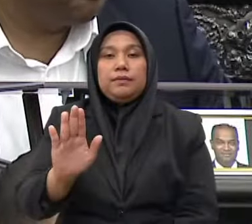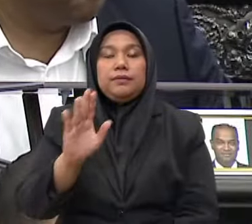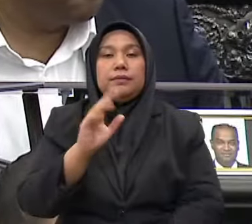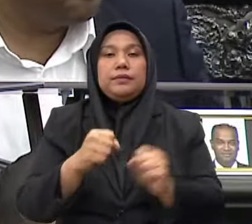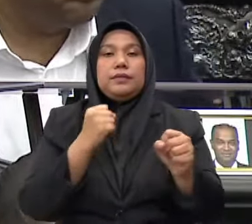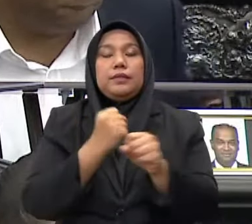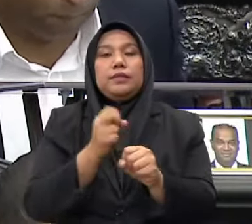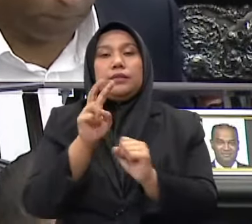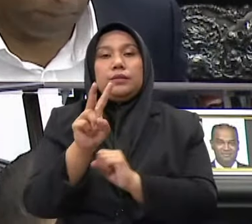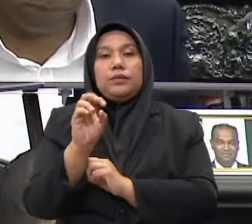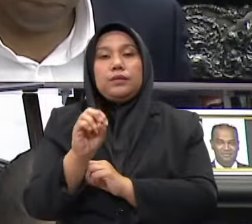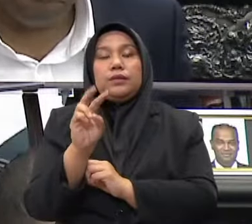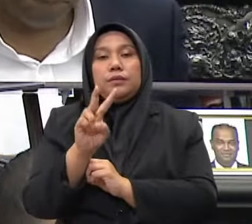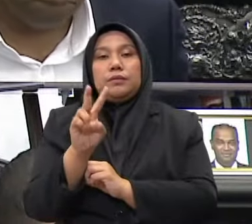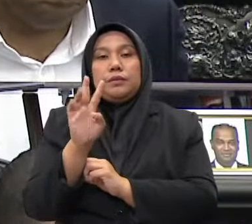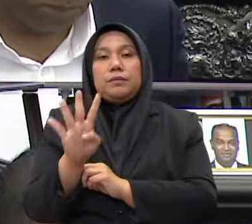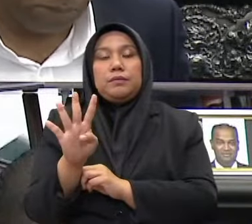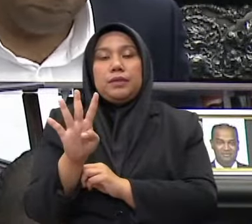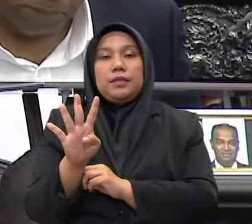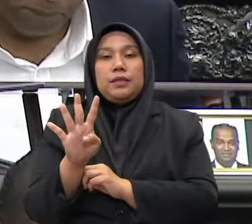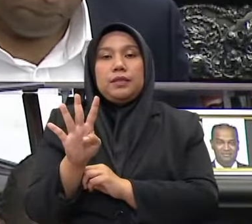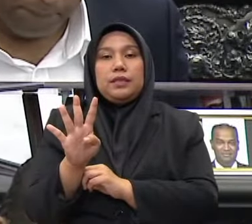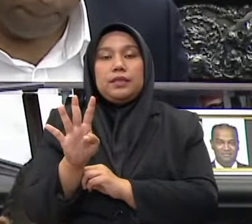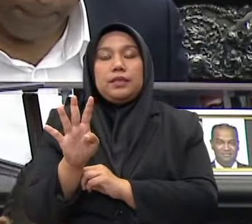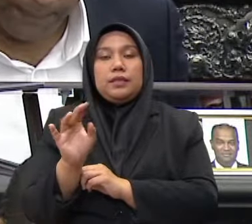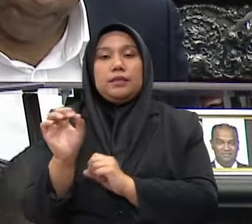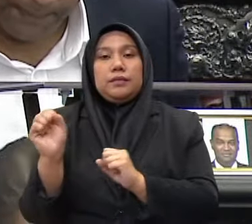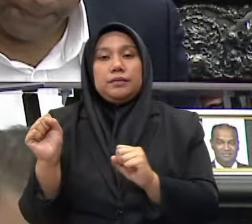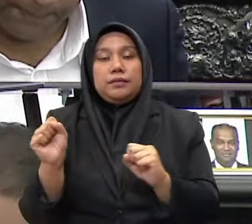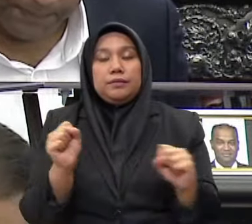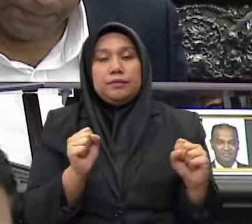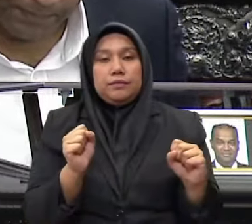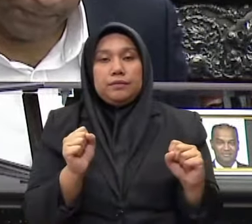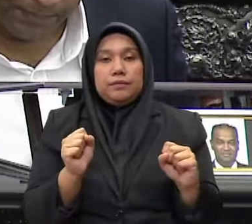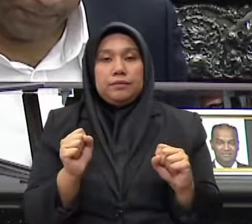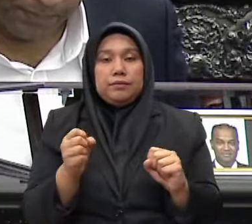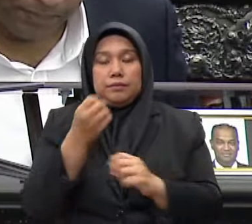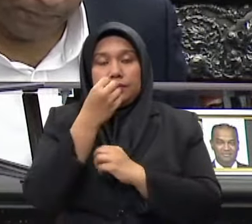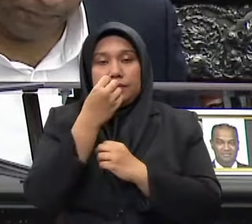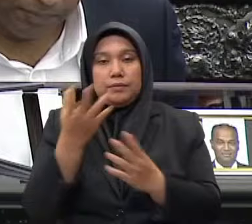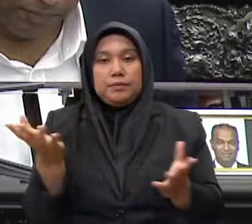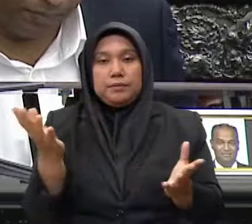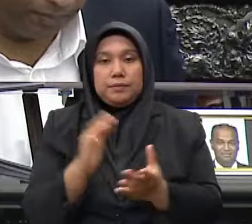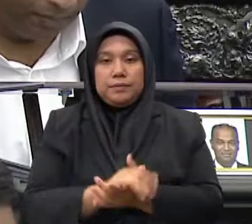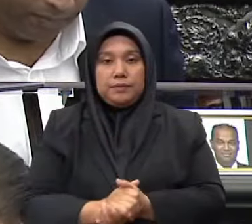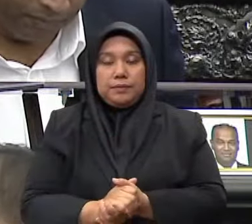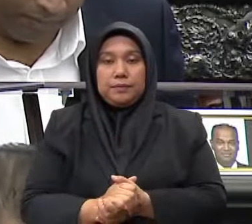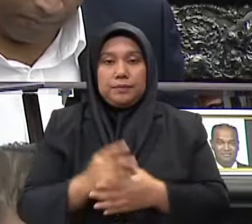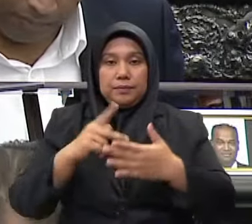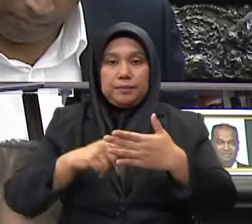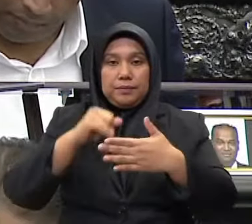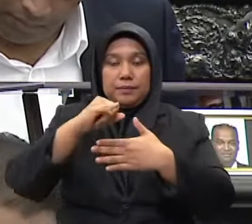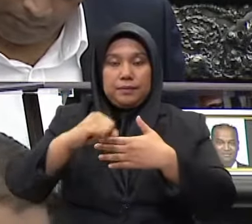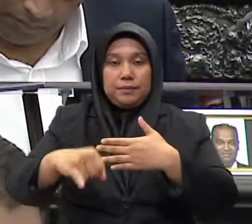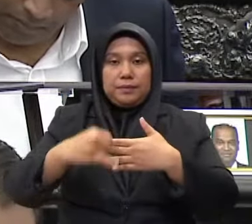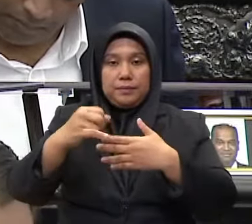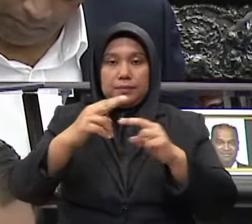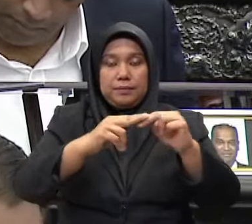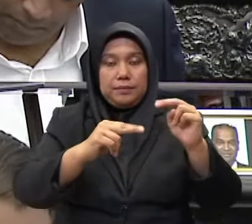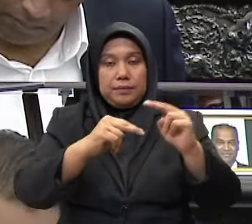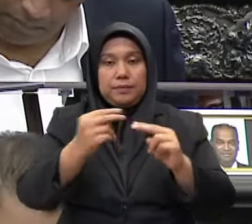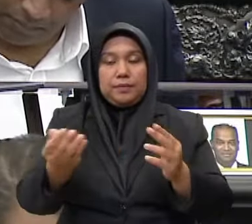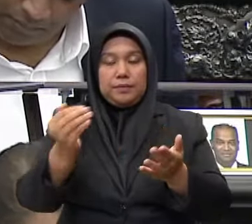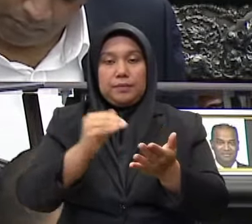2024 secara spesifiknya juga saya ingin menyatakan bahawa projek pembinaan semula